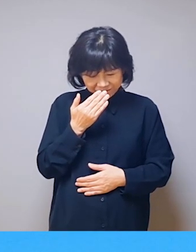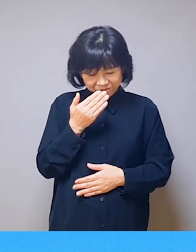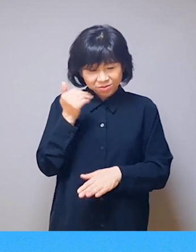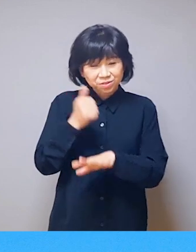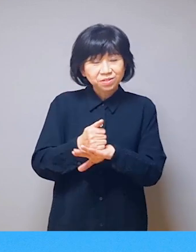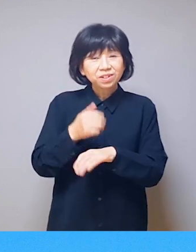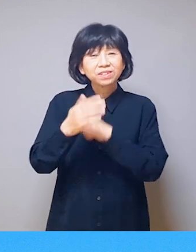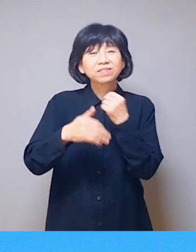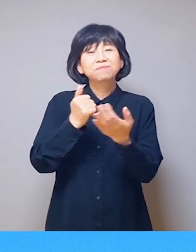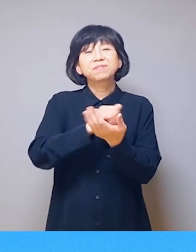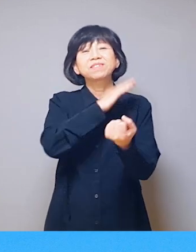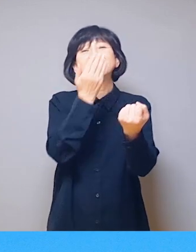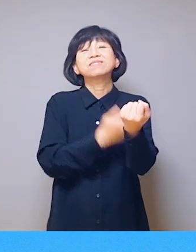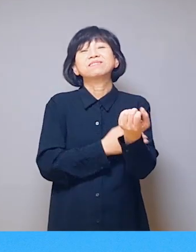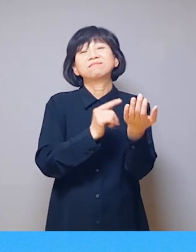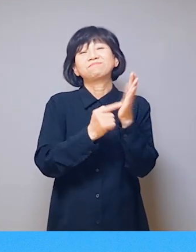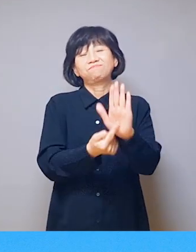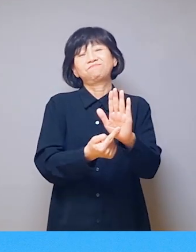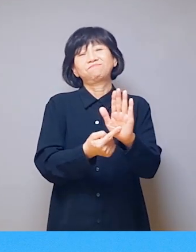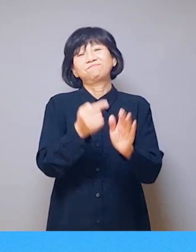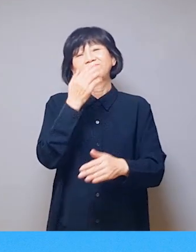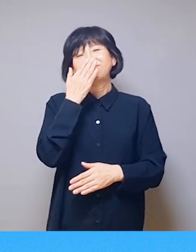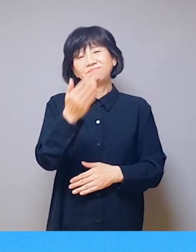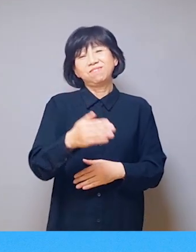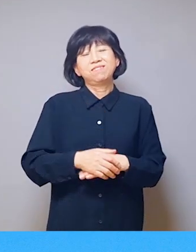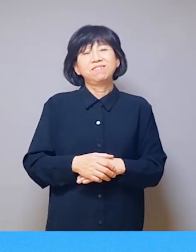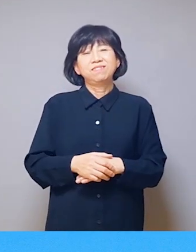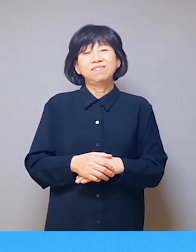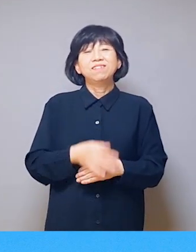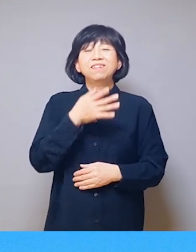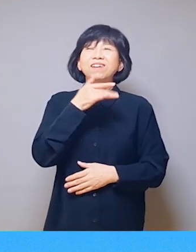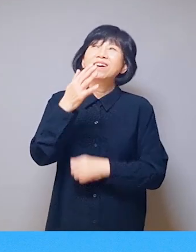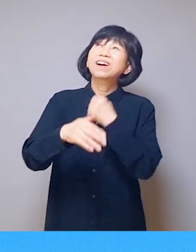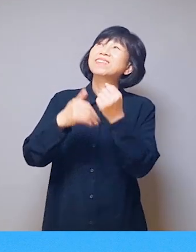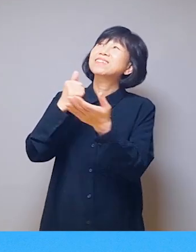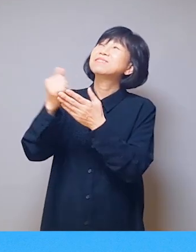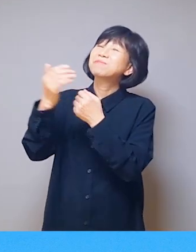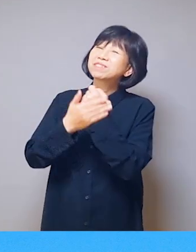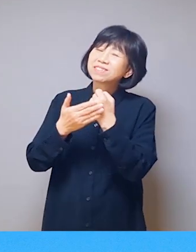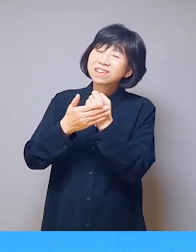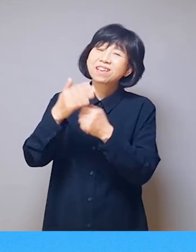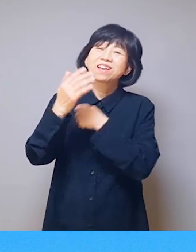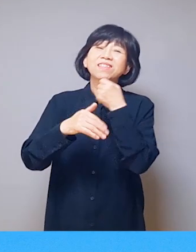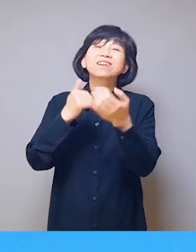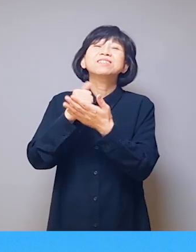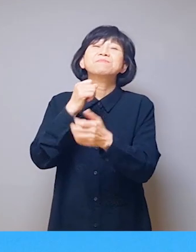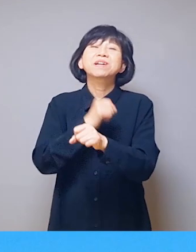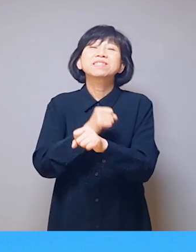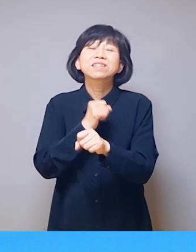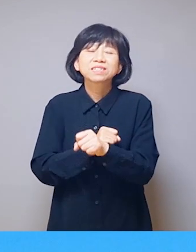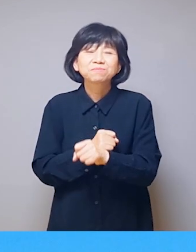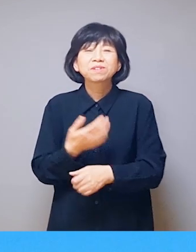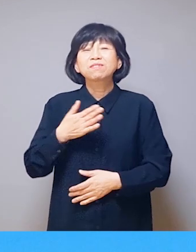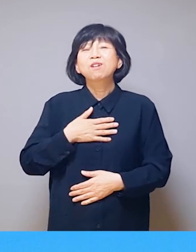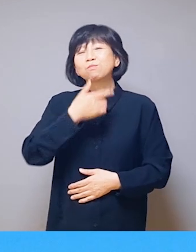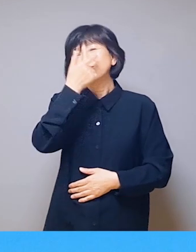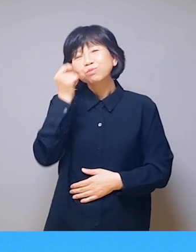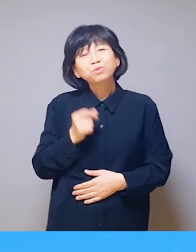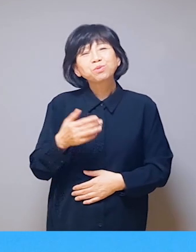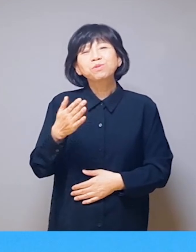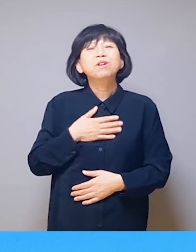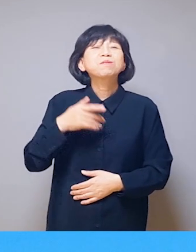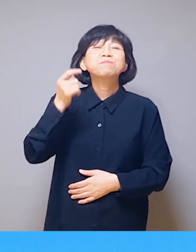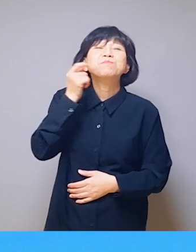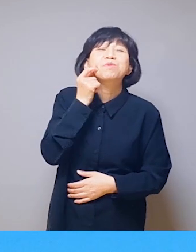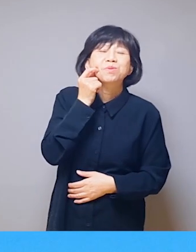능력이 드러나게끔, 하나님이 하셨구나, 하나님의 은혜구나, 나는 할 수 없었는데